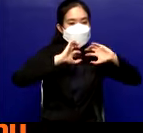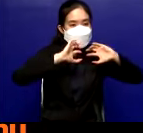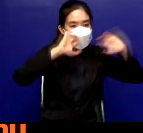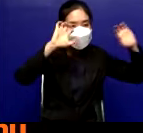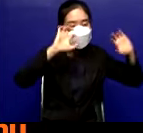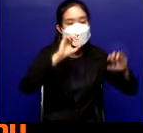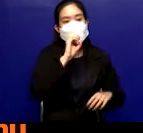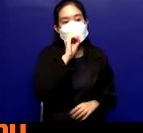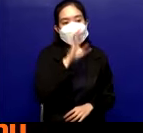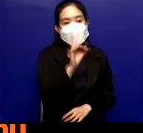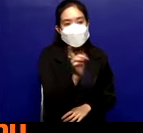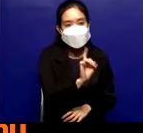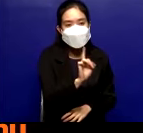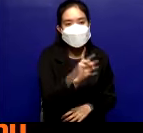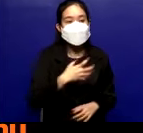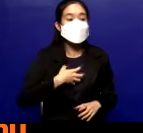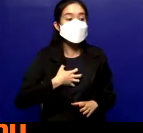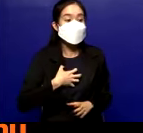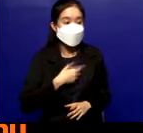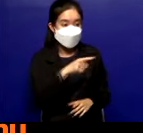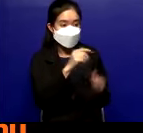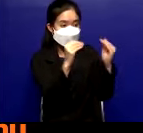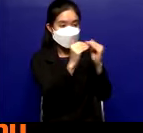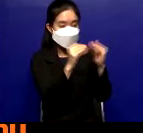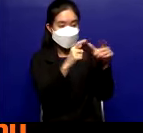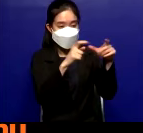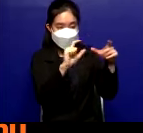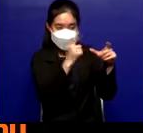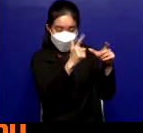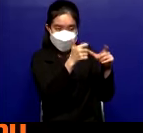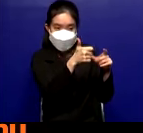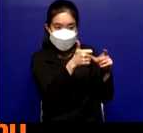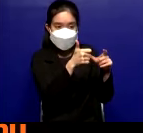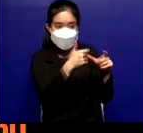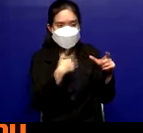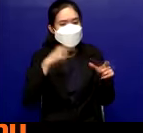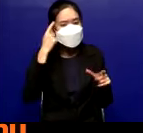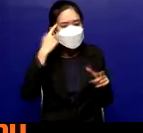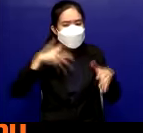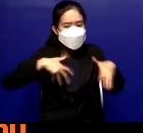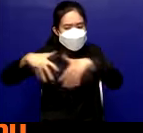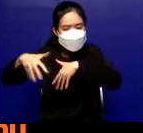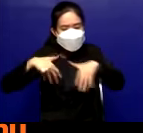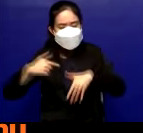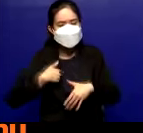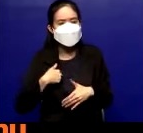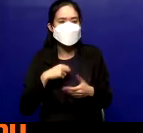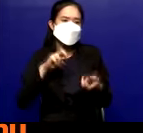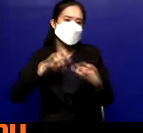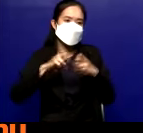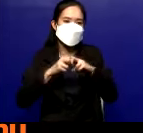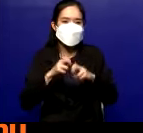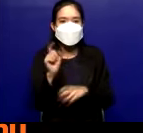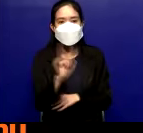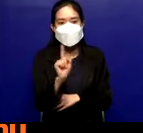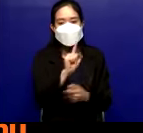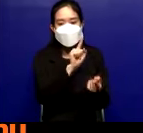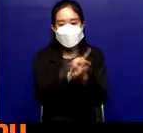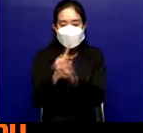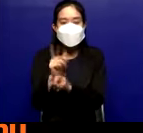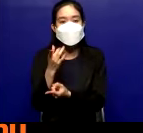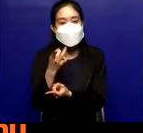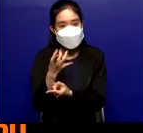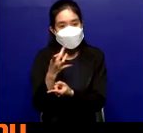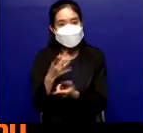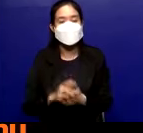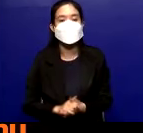เป็นบัตรทองดูบ้างค่ะจะได้รู้ว่าคนส่วนใหญ่ในประเทศต้องเผชิญกับอะไรบ้างเท่านั้นไม่พอค่ะมาดู